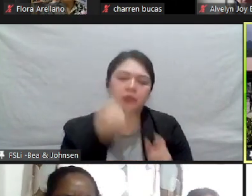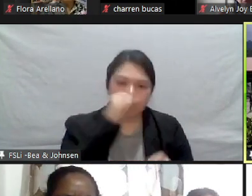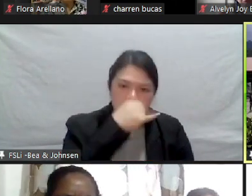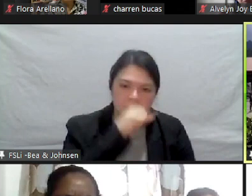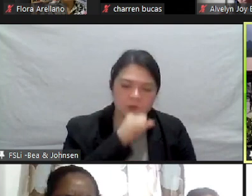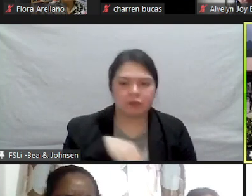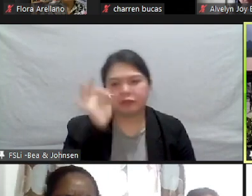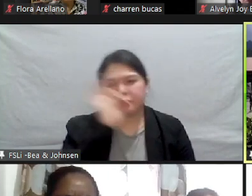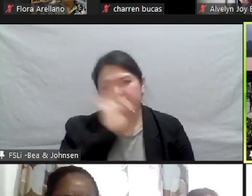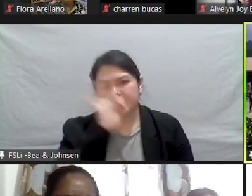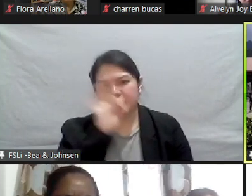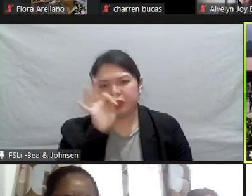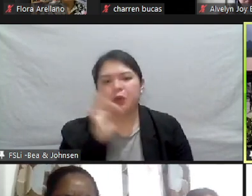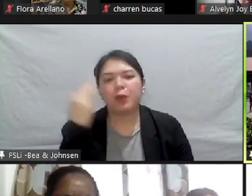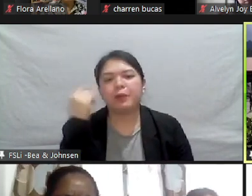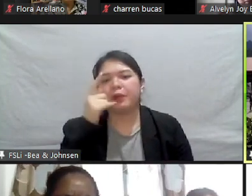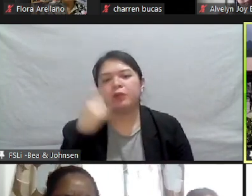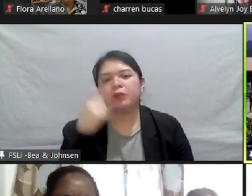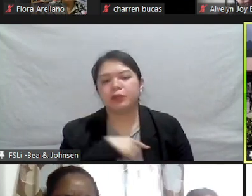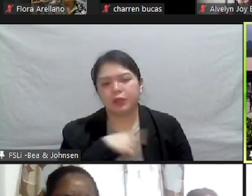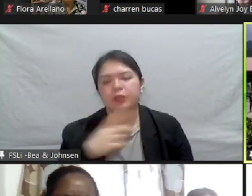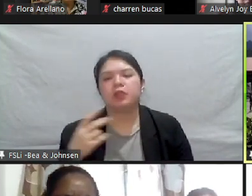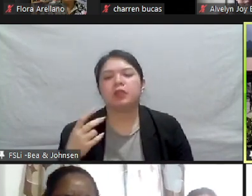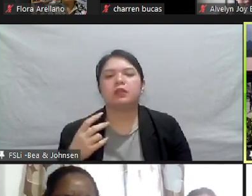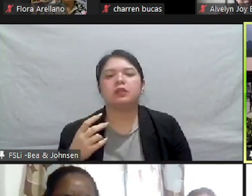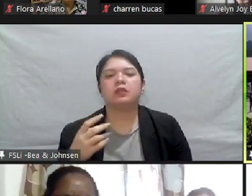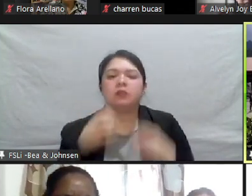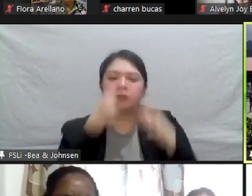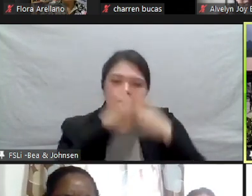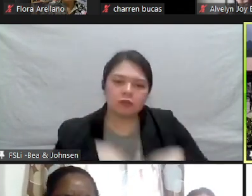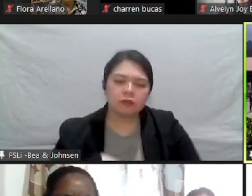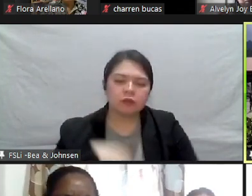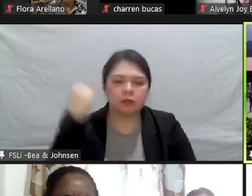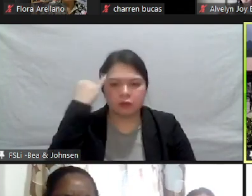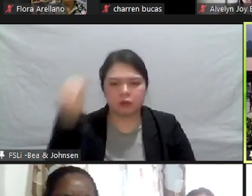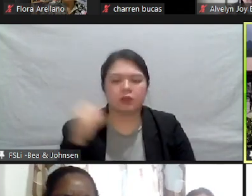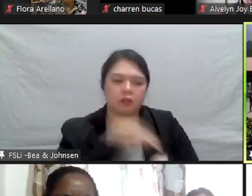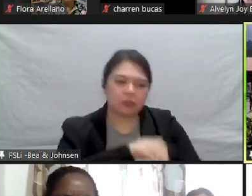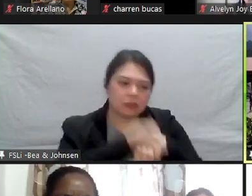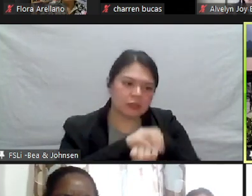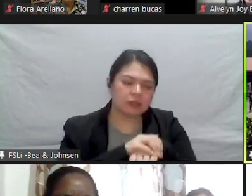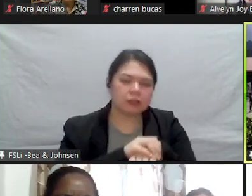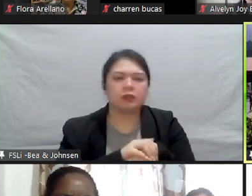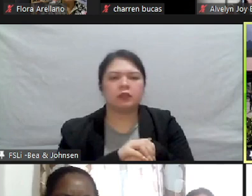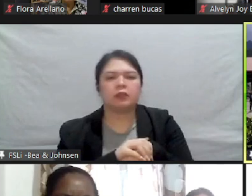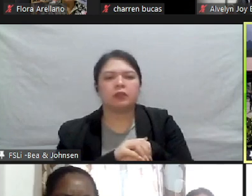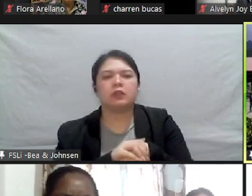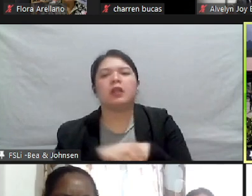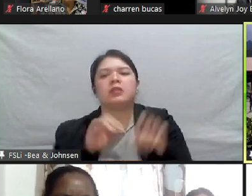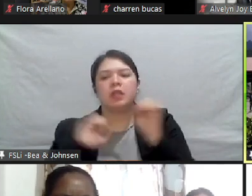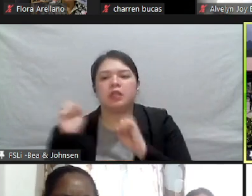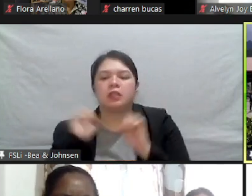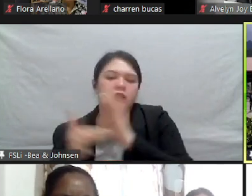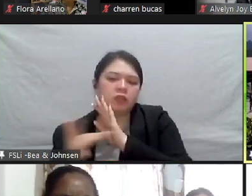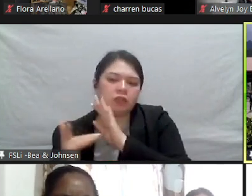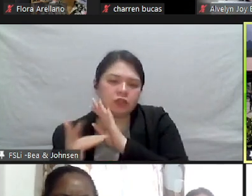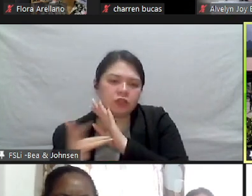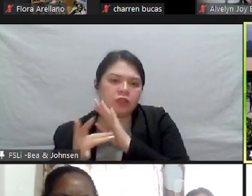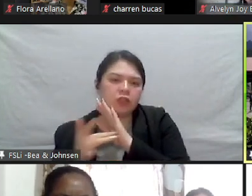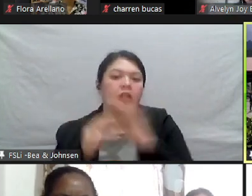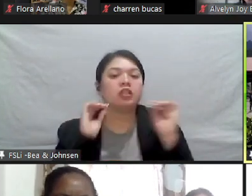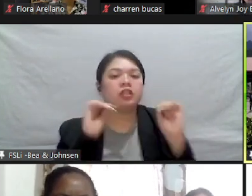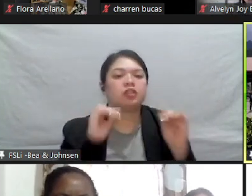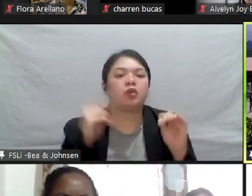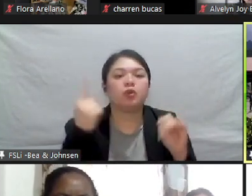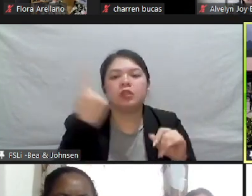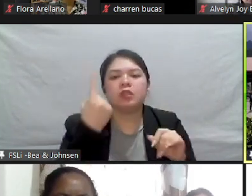Filipino, kasi kailangan natin buwagin na ngayon yung idea na yung English and science and technology ay pwede lang itulo sa